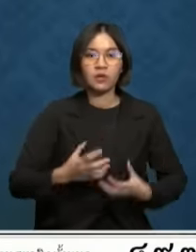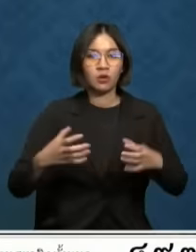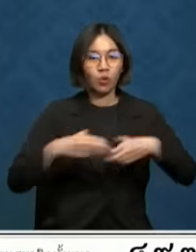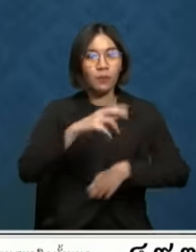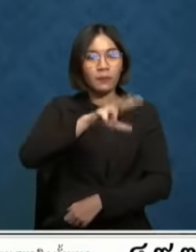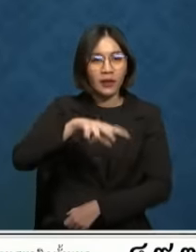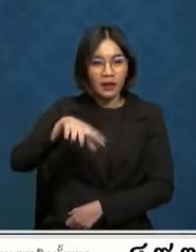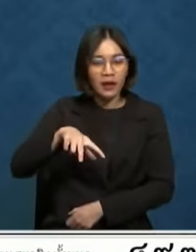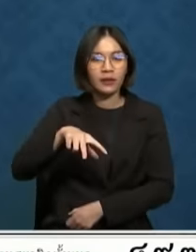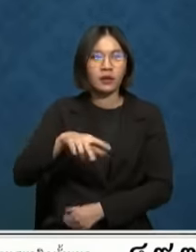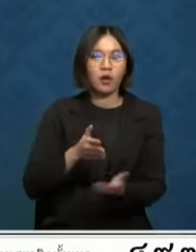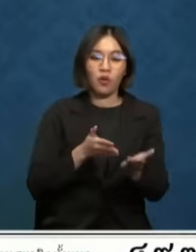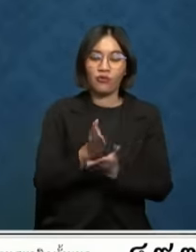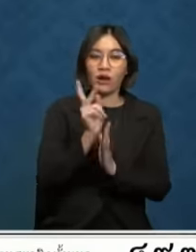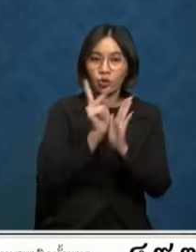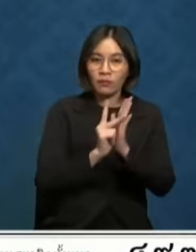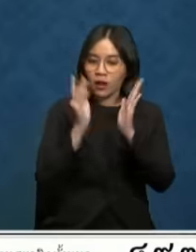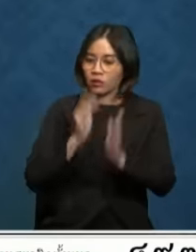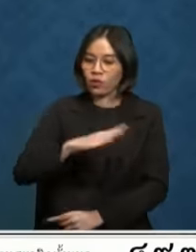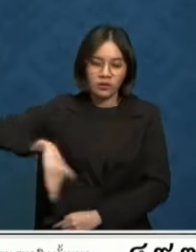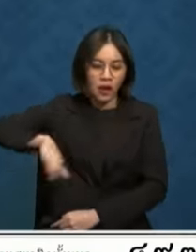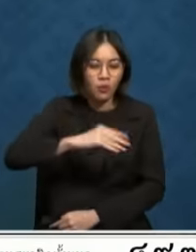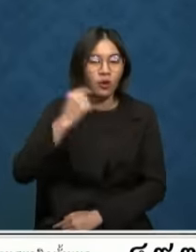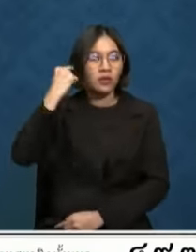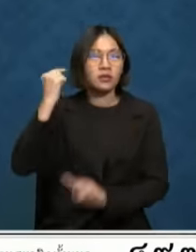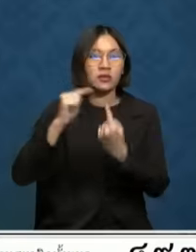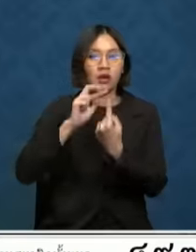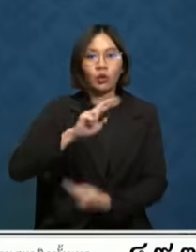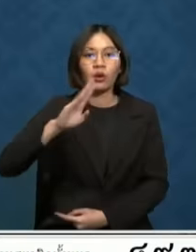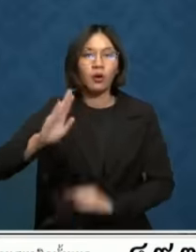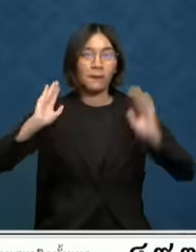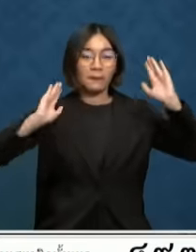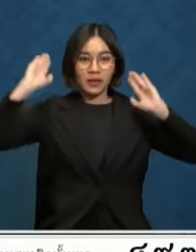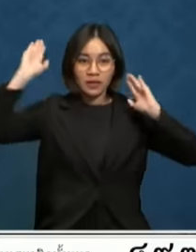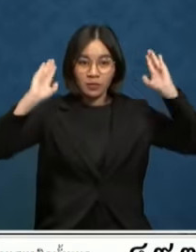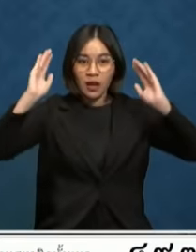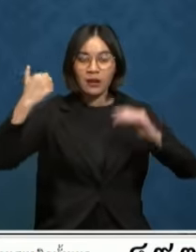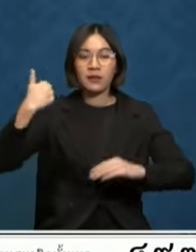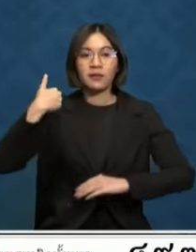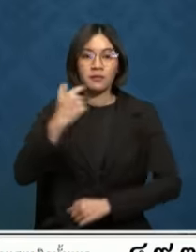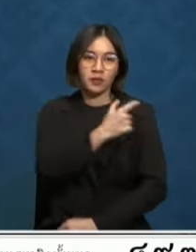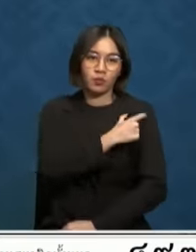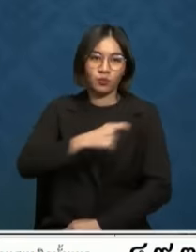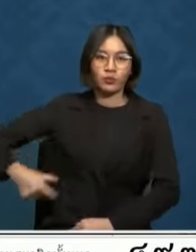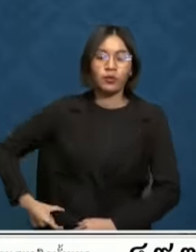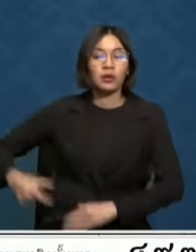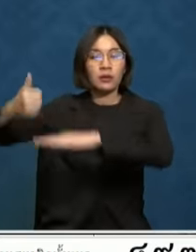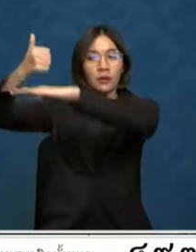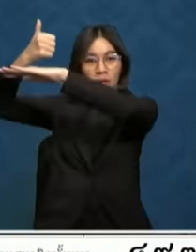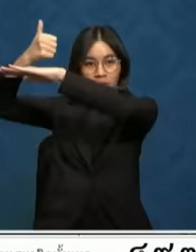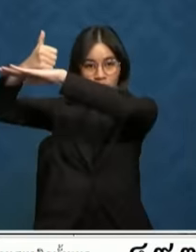เพื่อไทยฝ่ายนิติบัญญัติทุกคนเชื่อมั่นในระบอบประชาธิปไตยอันมีพระมหากษัตริย์ทรงเป็นพระ